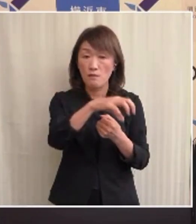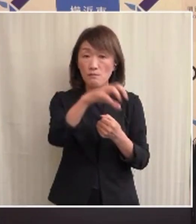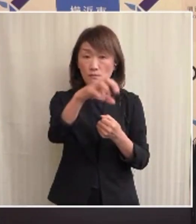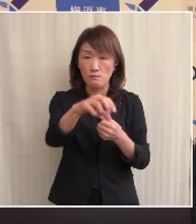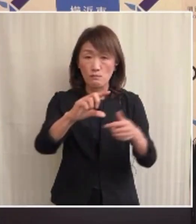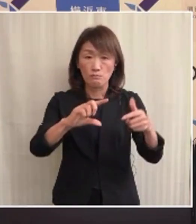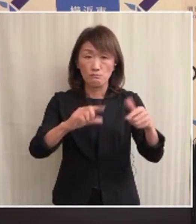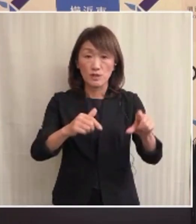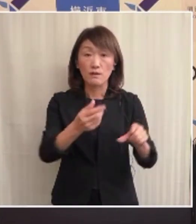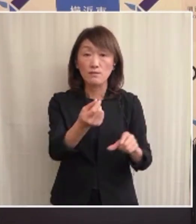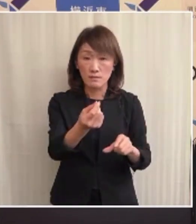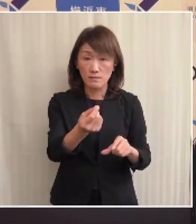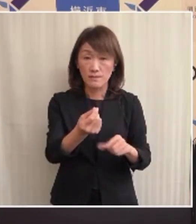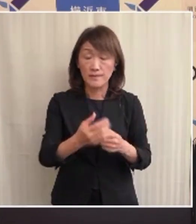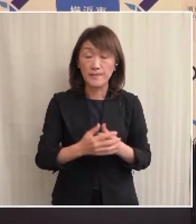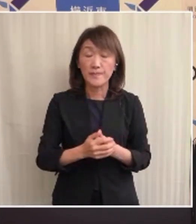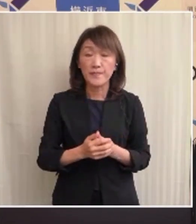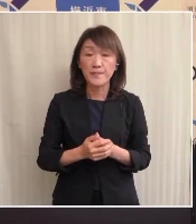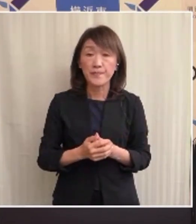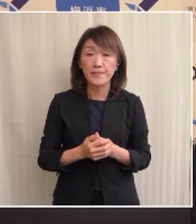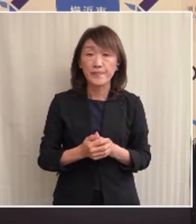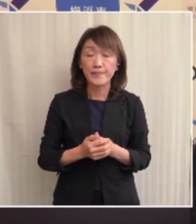ますよね。でその、